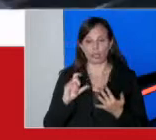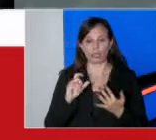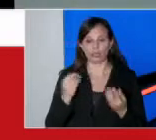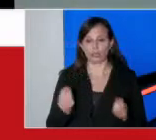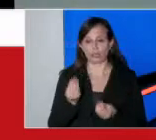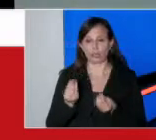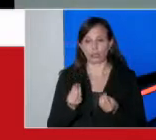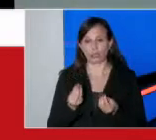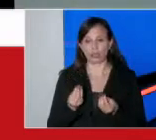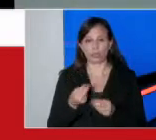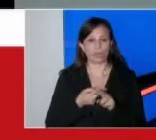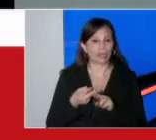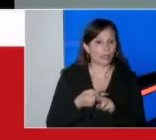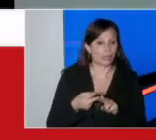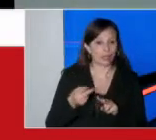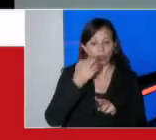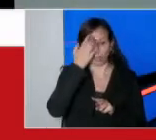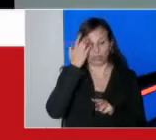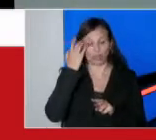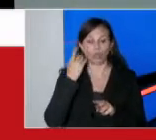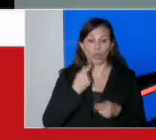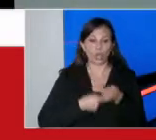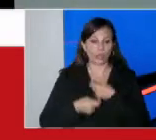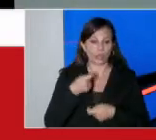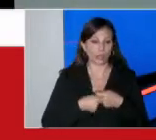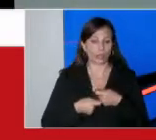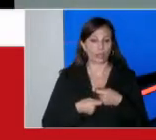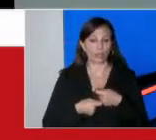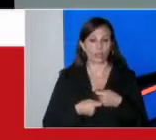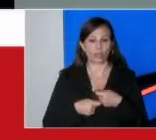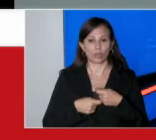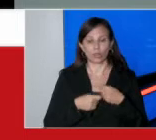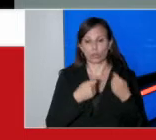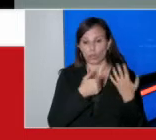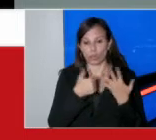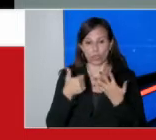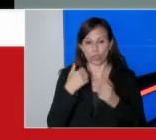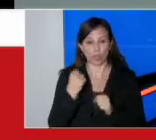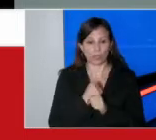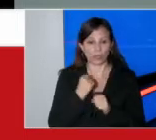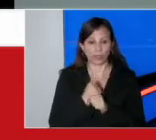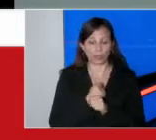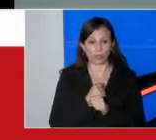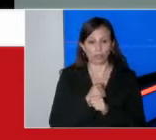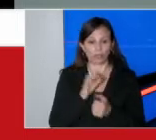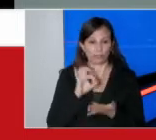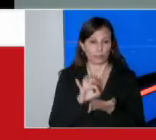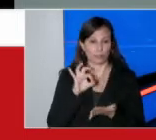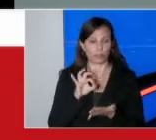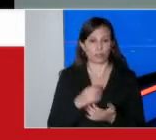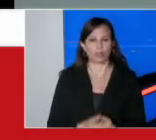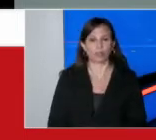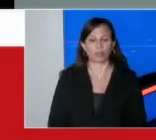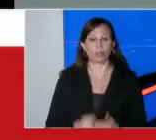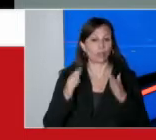משתמשים, זה בתי קפה, זה כל עסק שיש בו, נדמה לי, 6 עובדים באותו רגע.